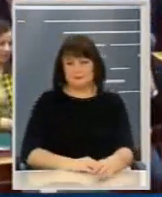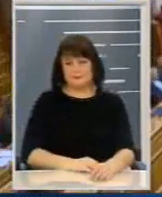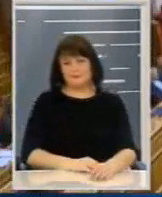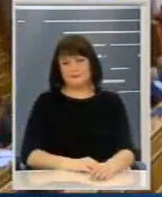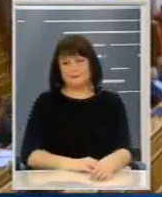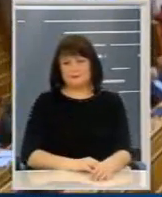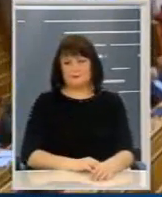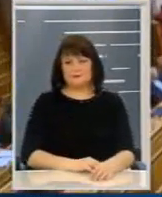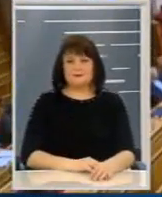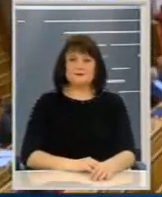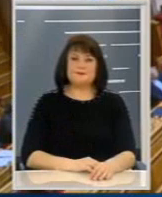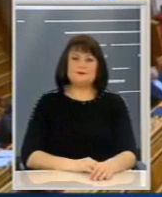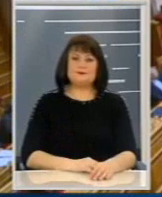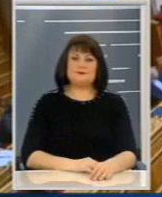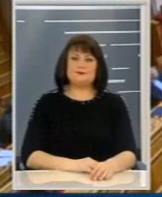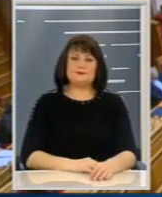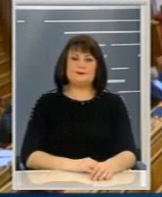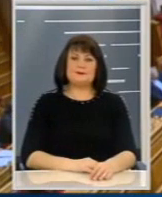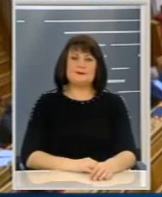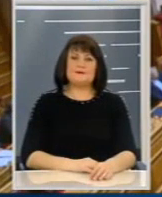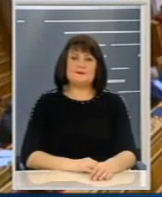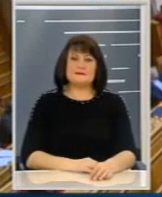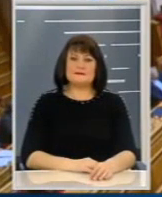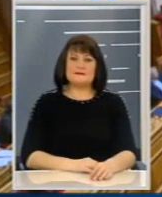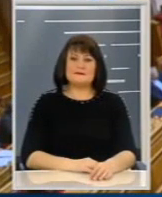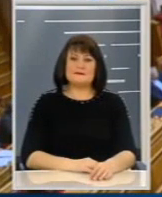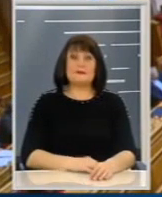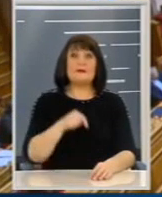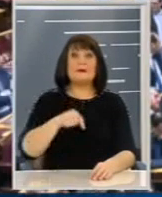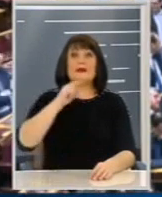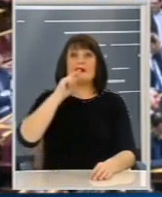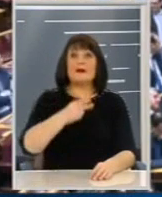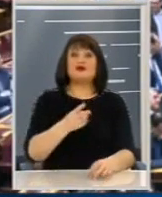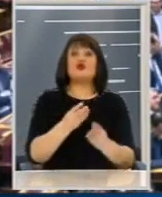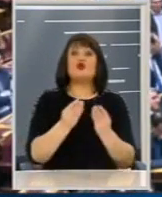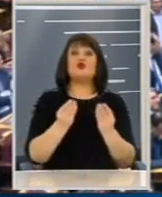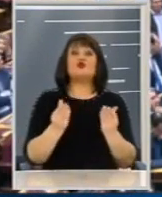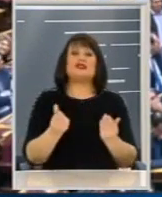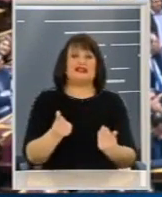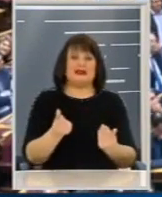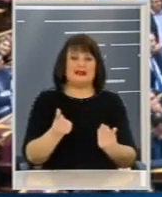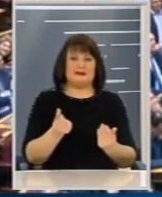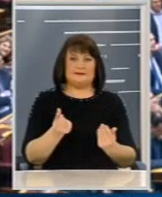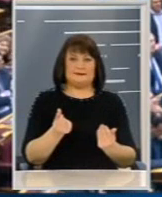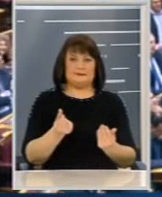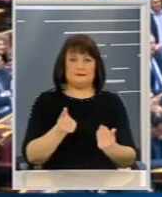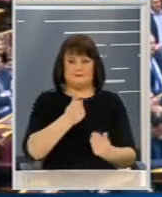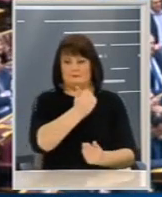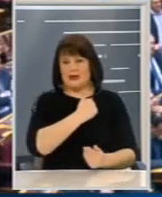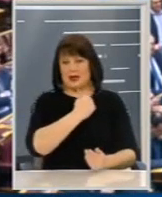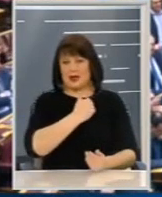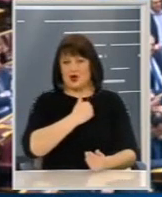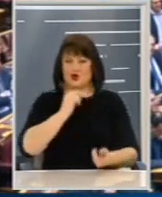Έρχομαι όμως να απαντήσω επί της ουσίας στα ερωτήματα τα οποία θέσατε, κύριε